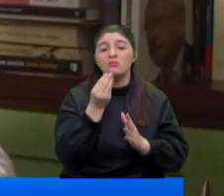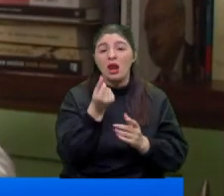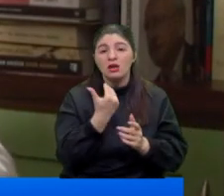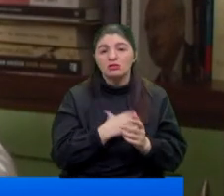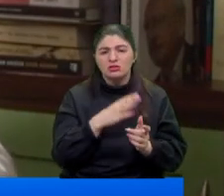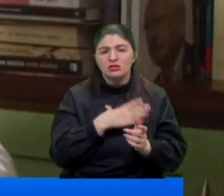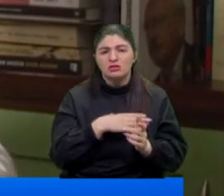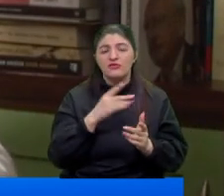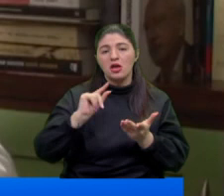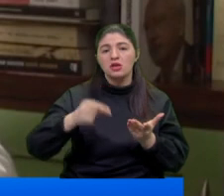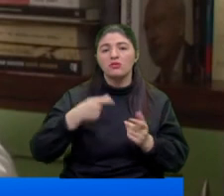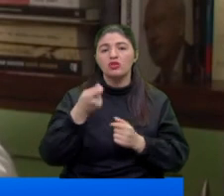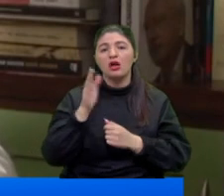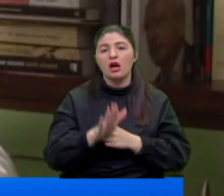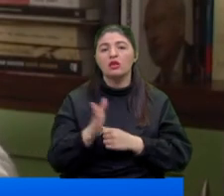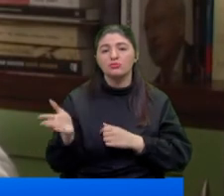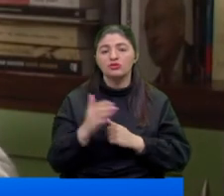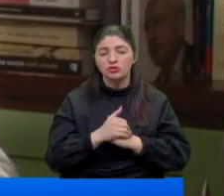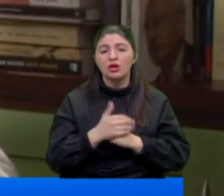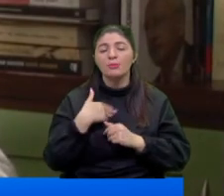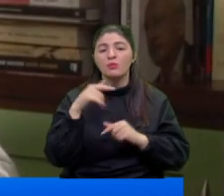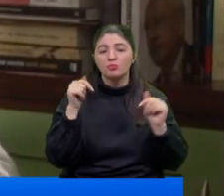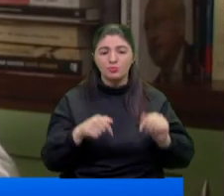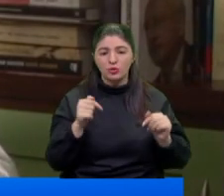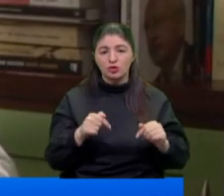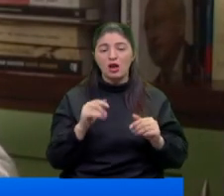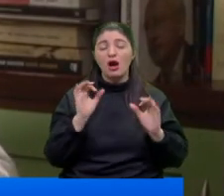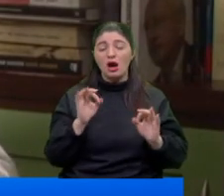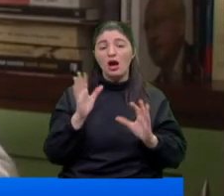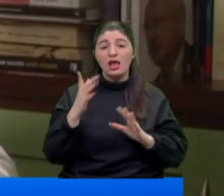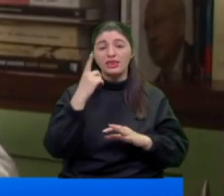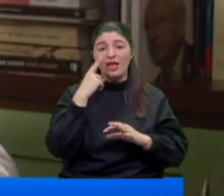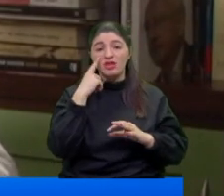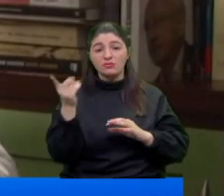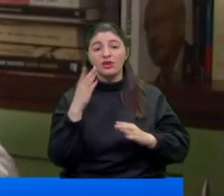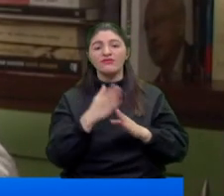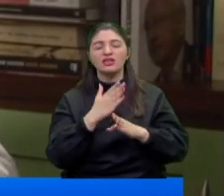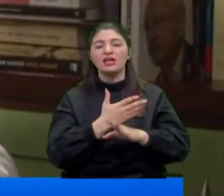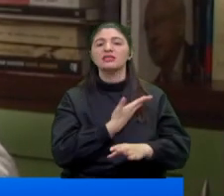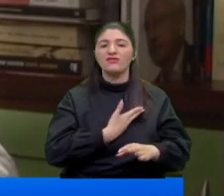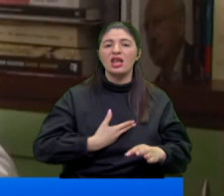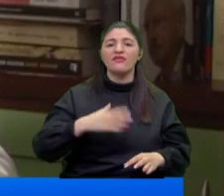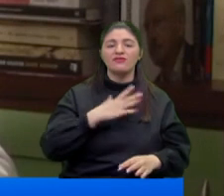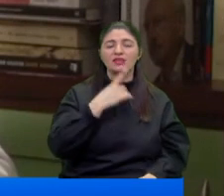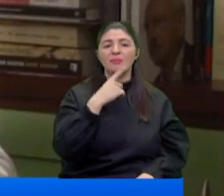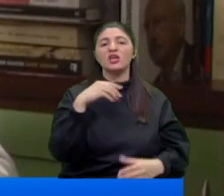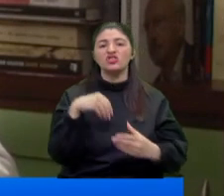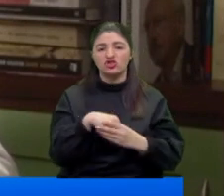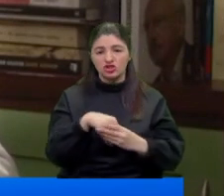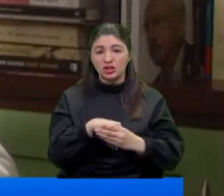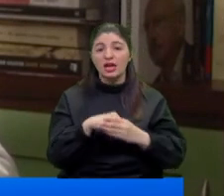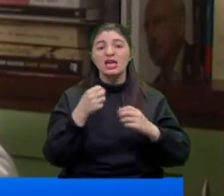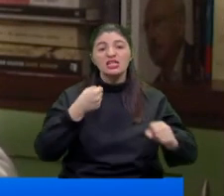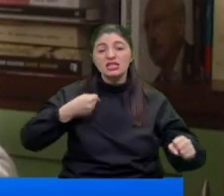istemişler ve imzalamak zorunda kalmış Ben bugün hala devletimizde vatanseverler var demek